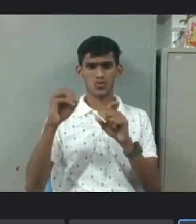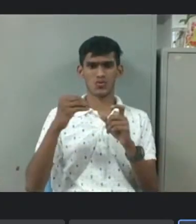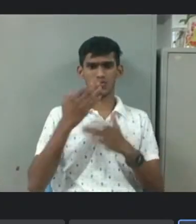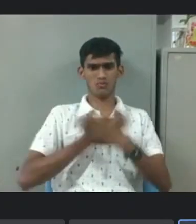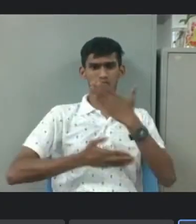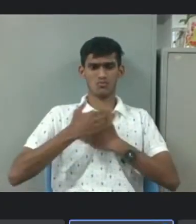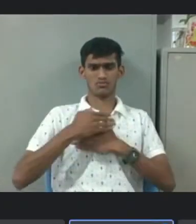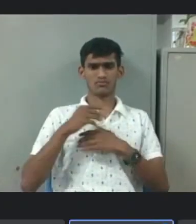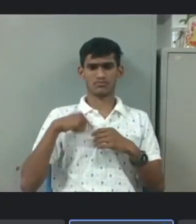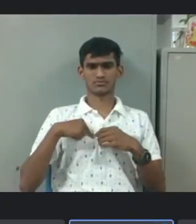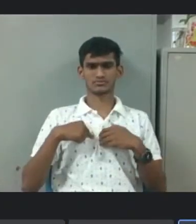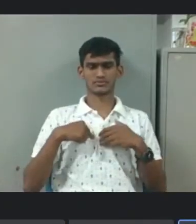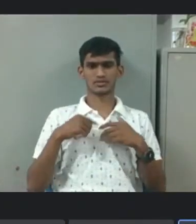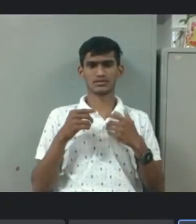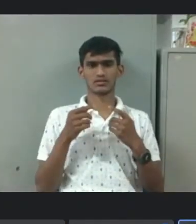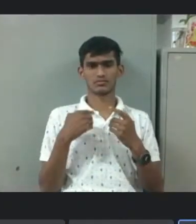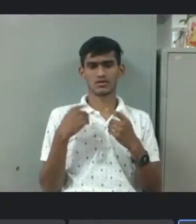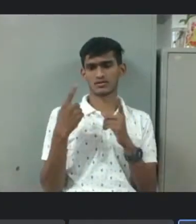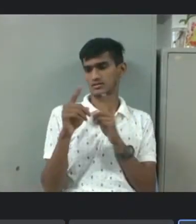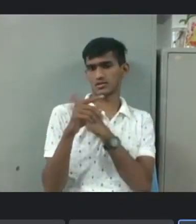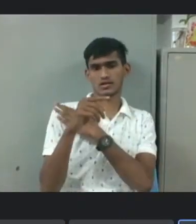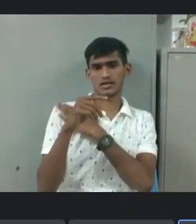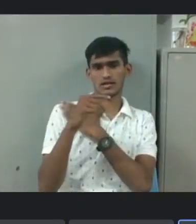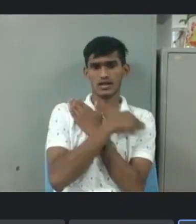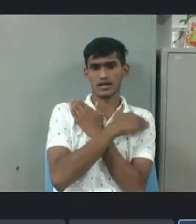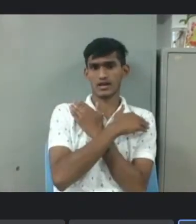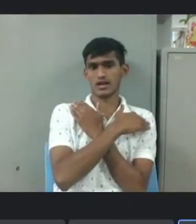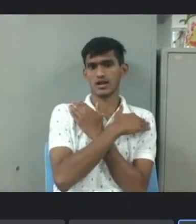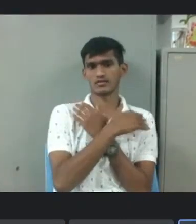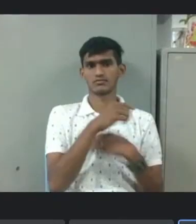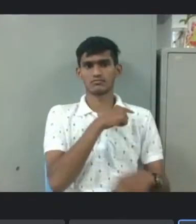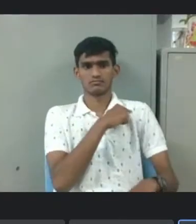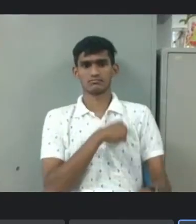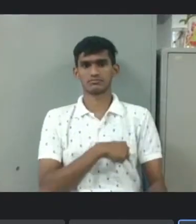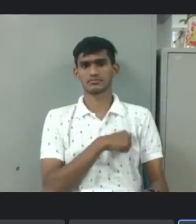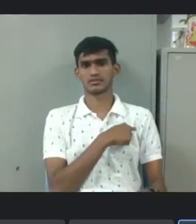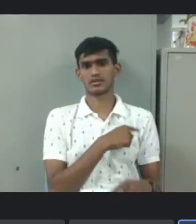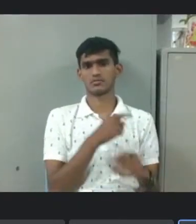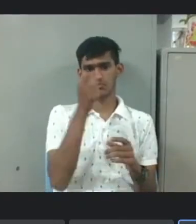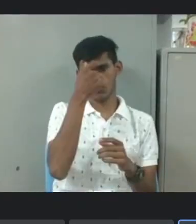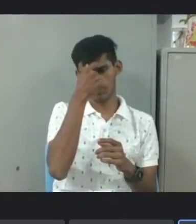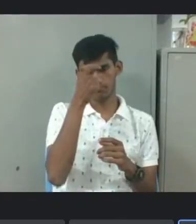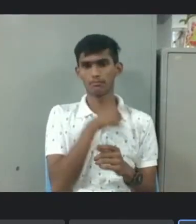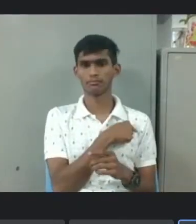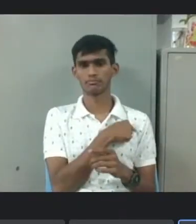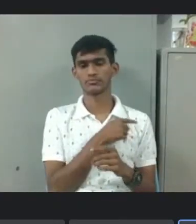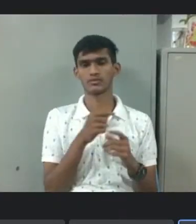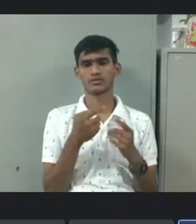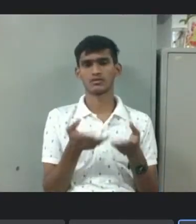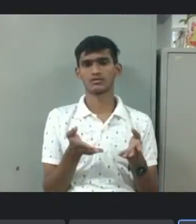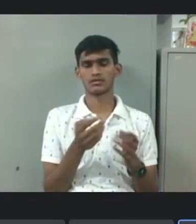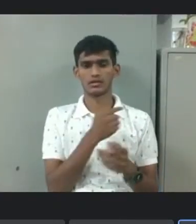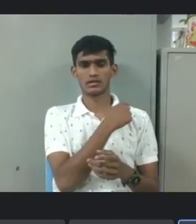ഇടത്തെ കയ്യില് ഷോൾഡർ വിട്ടിട്ടുള്ളതാണ്, അത് മെൻഷൻ ചെയ്തിട്ടില്ല. അപ്പൊ അത് റിന്യൂവൽ ചെയ്യാനോ അല്ലെങ്കിൽ അത് ഈ